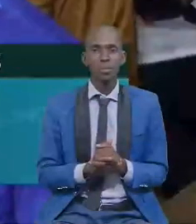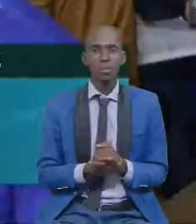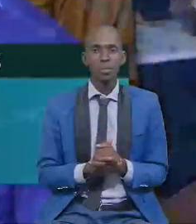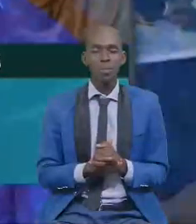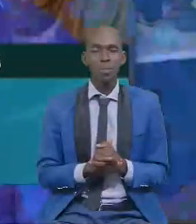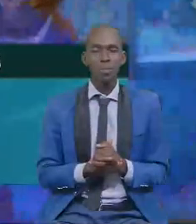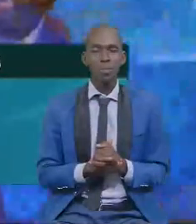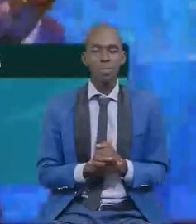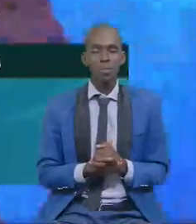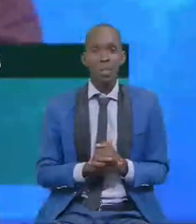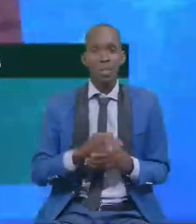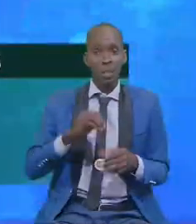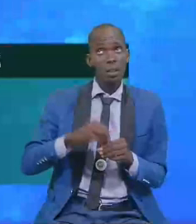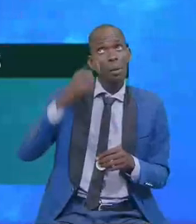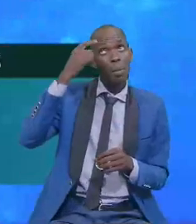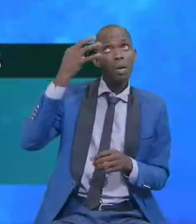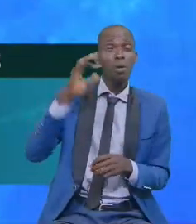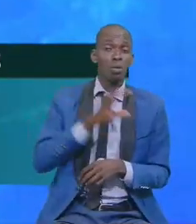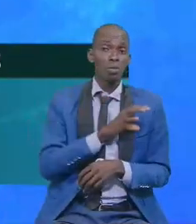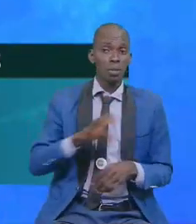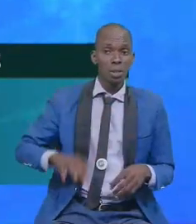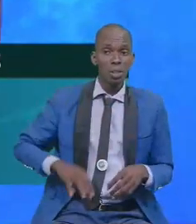Dans la pensée de Christ.